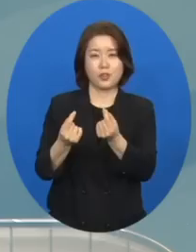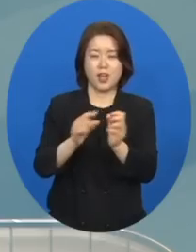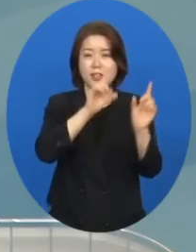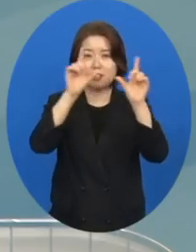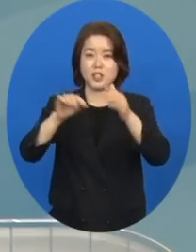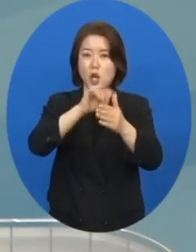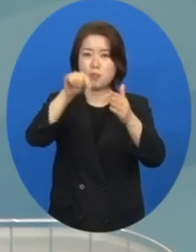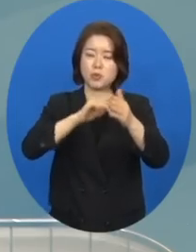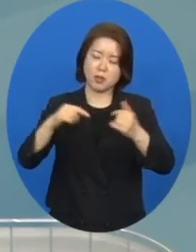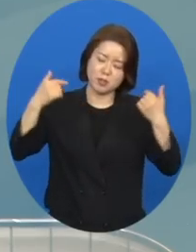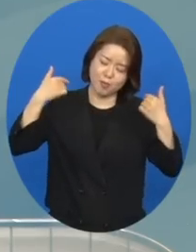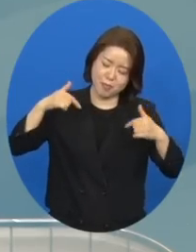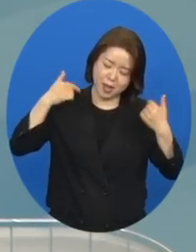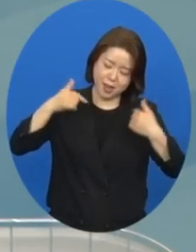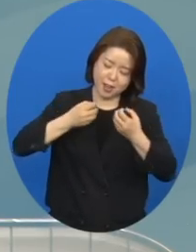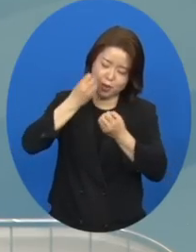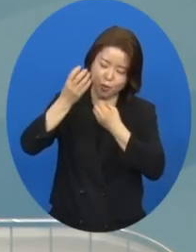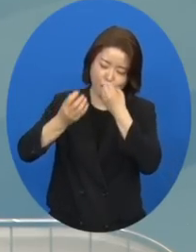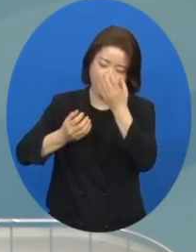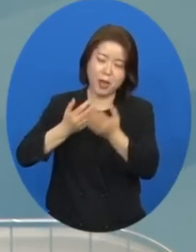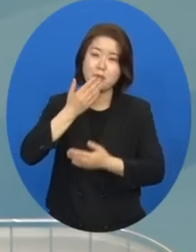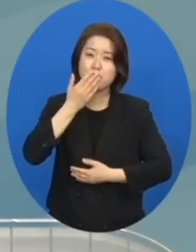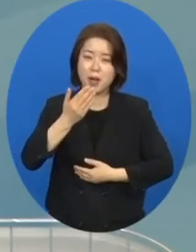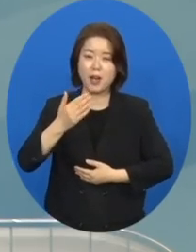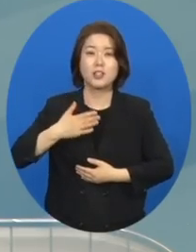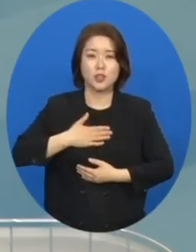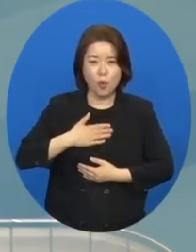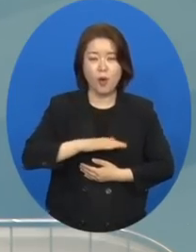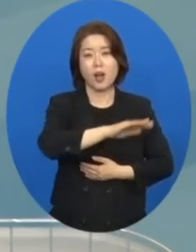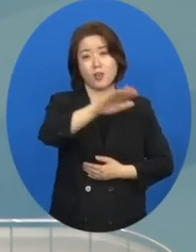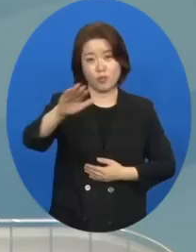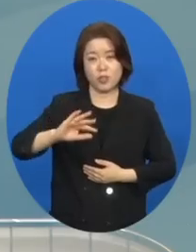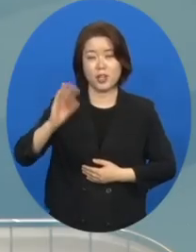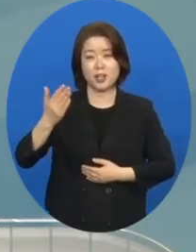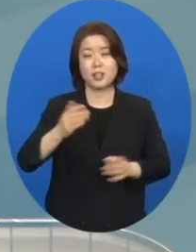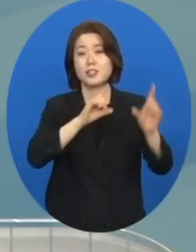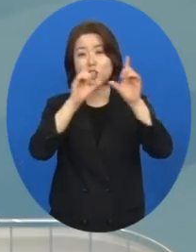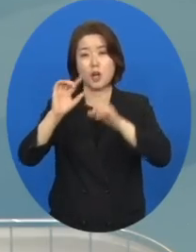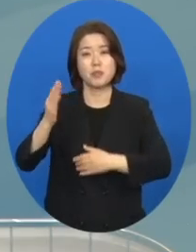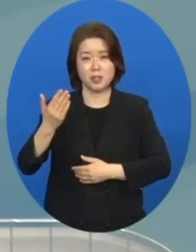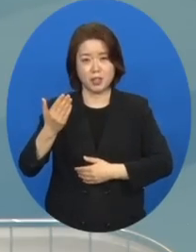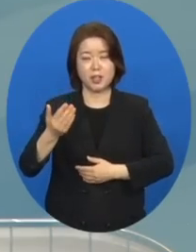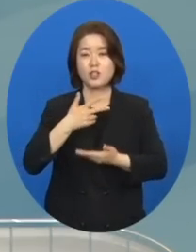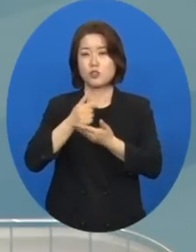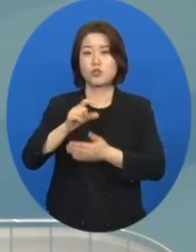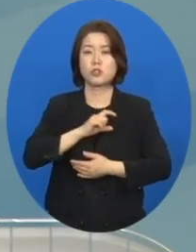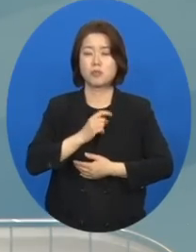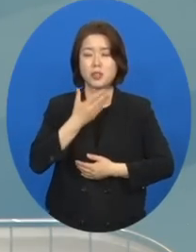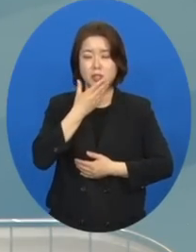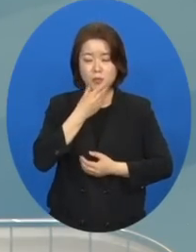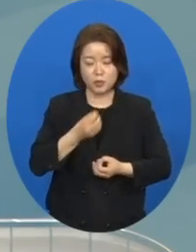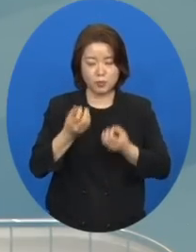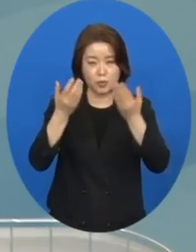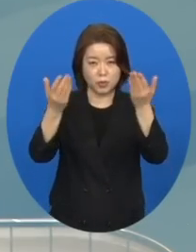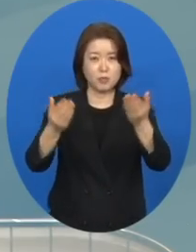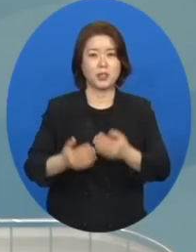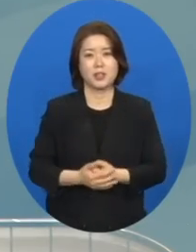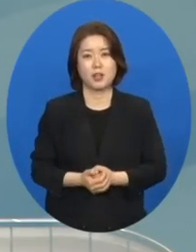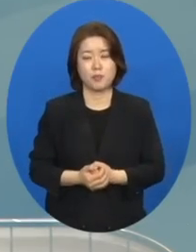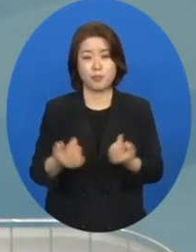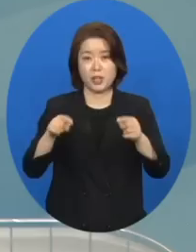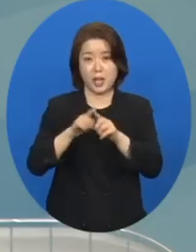속에서 날마다 고백할 수 있는 좋아 여러분들의 삶이 되시기를 주님의 이름으로 축원합니다 그래 함께